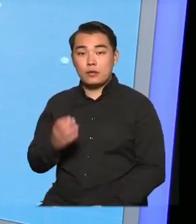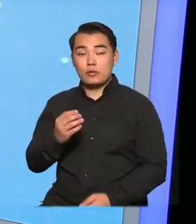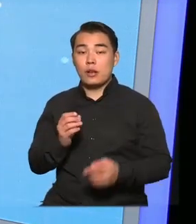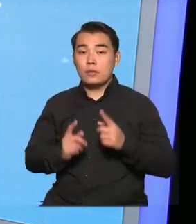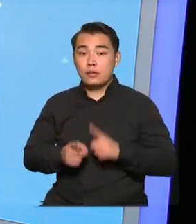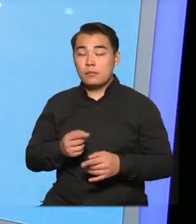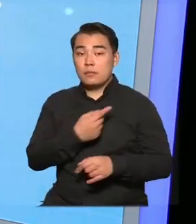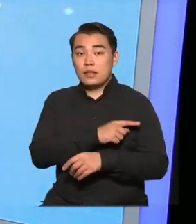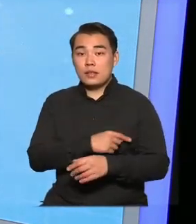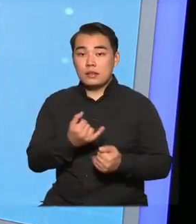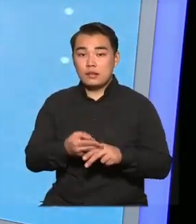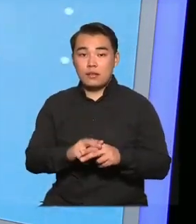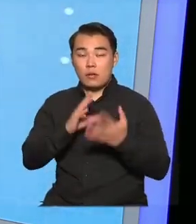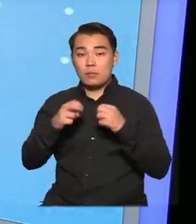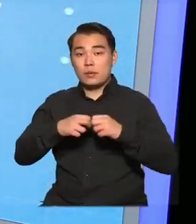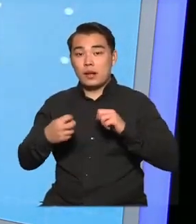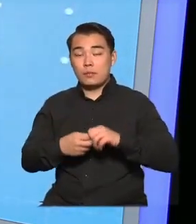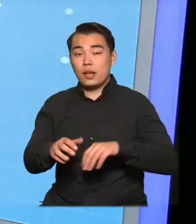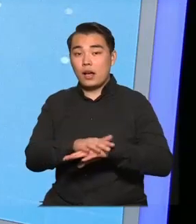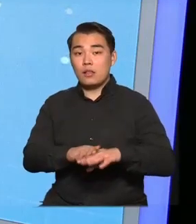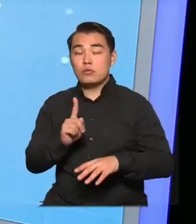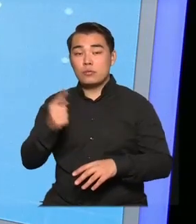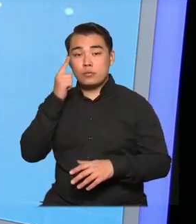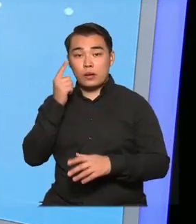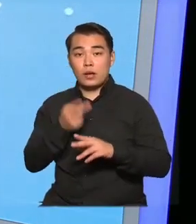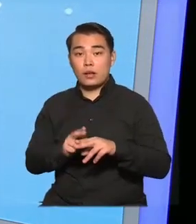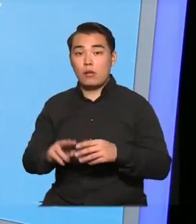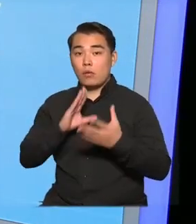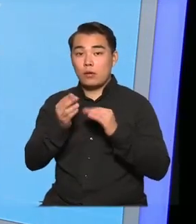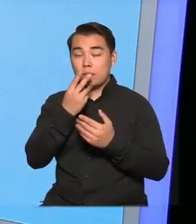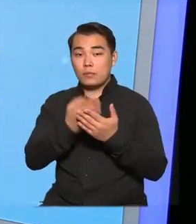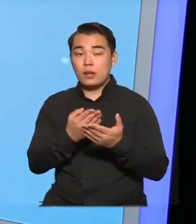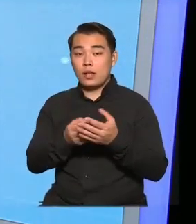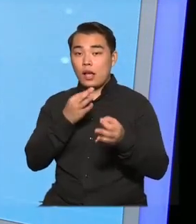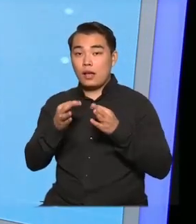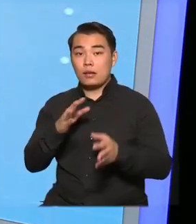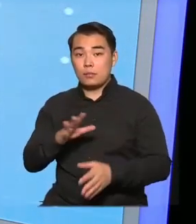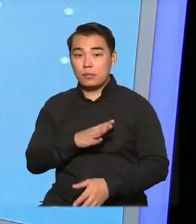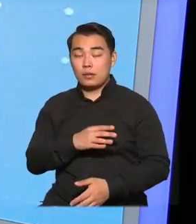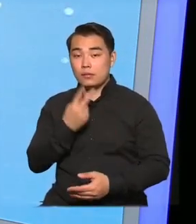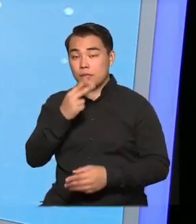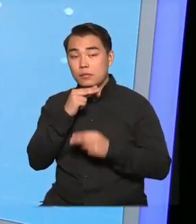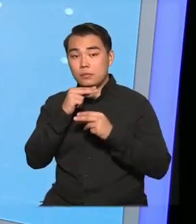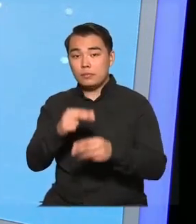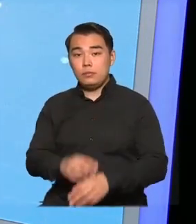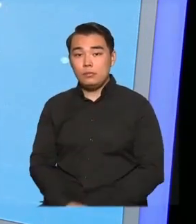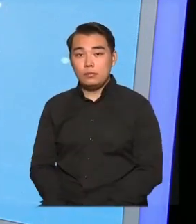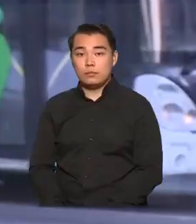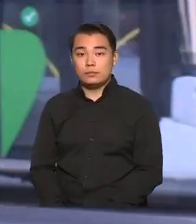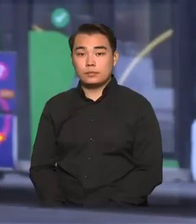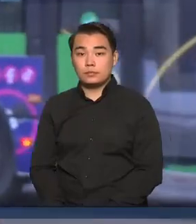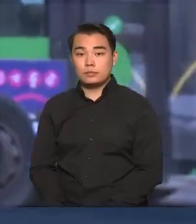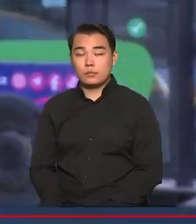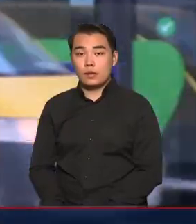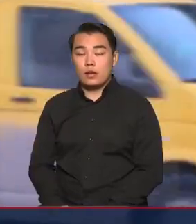Отандық медицинаның қазіргі ахуалы туралы жұрт қандай ойда екен? Шағын сауалнама жүргізген болатынбыз, назар